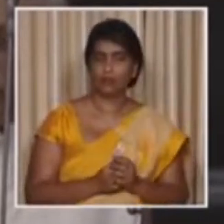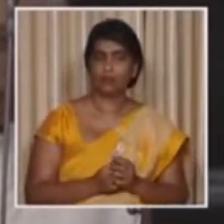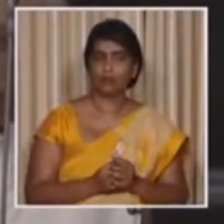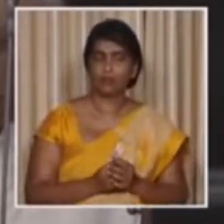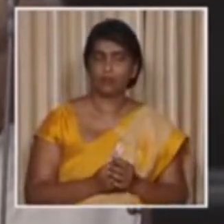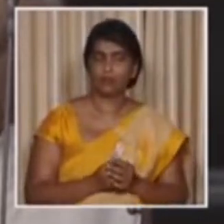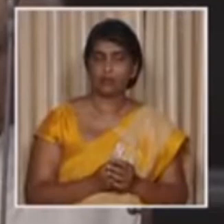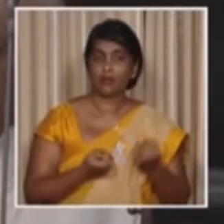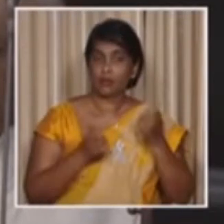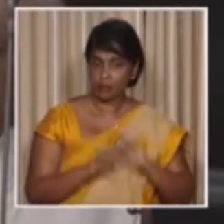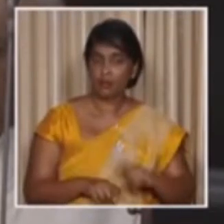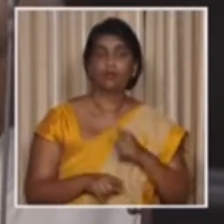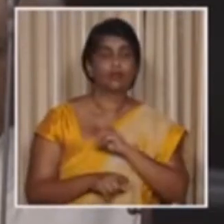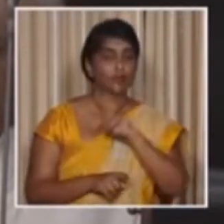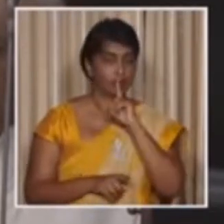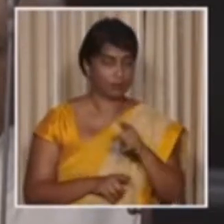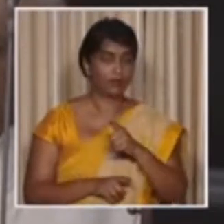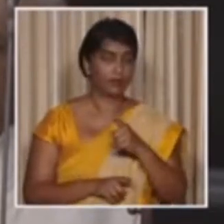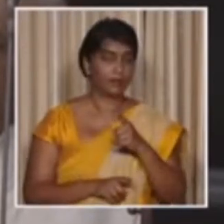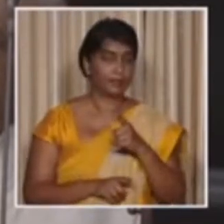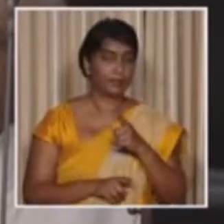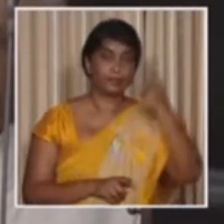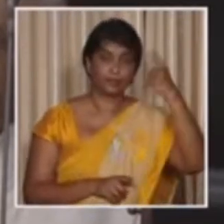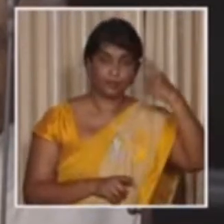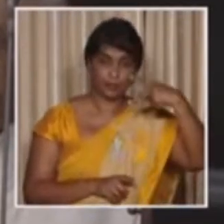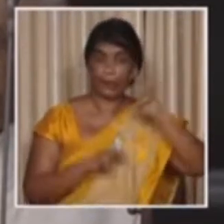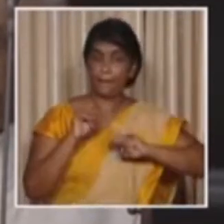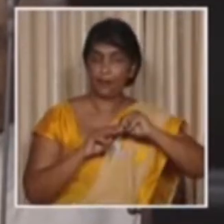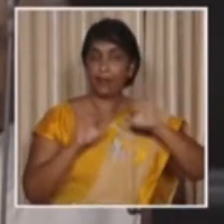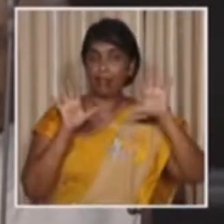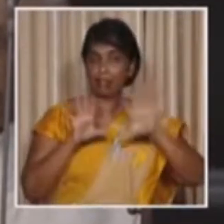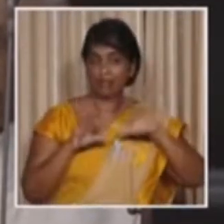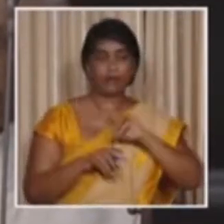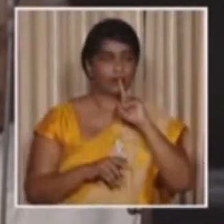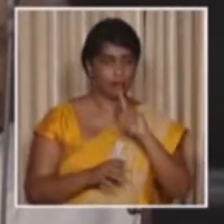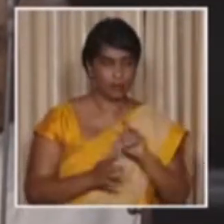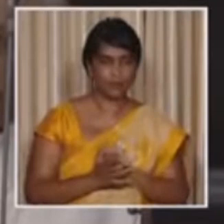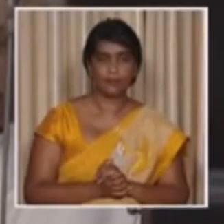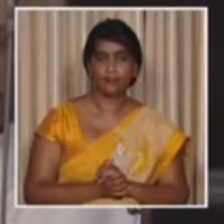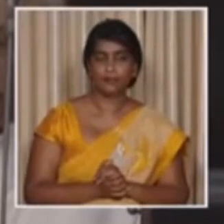ඊළඟට කිව්වා තව නේද නඩුවක්. ඊළඟට කිව්වා දෙවනිදා February 10 වෙනිදා කිව්වා